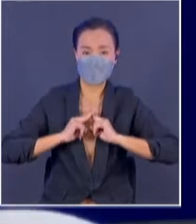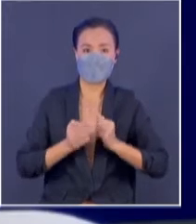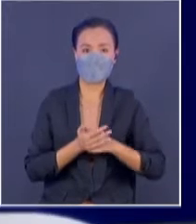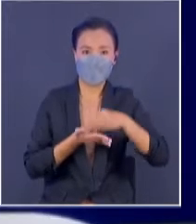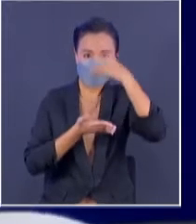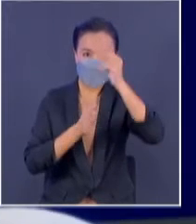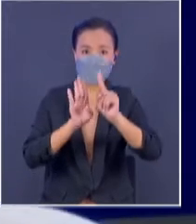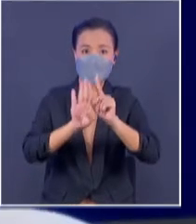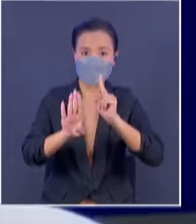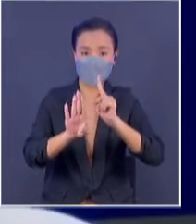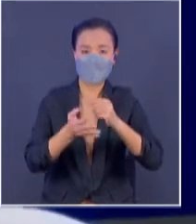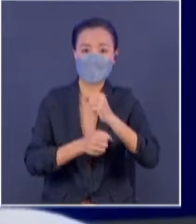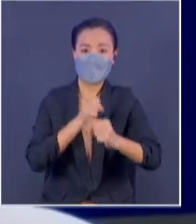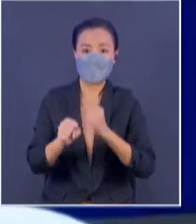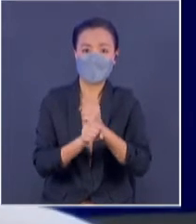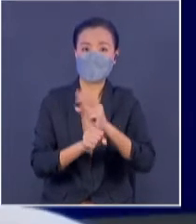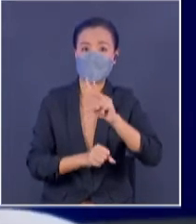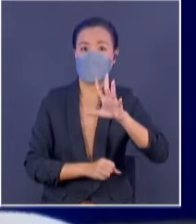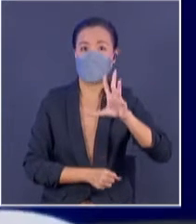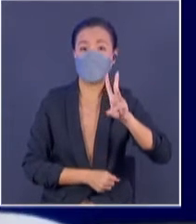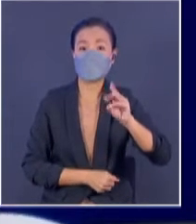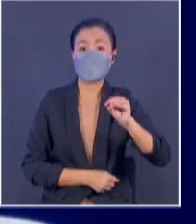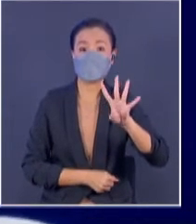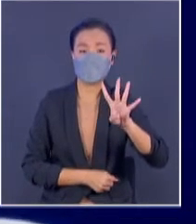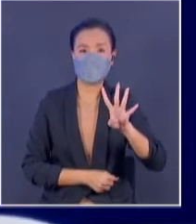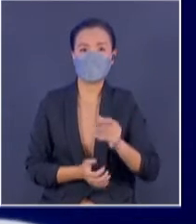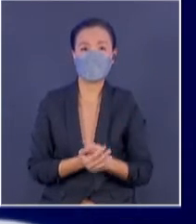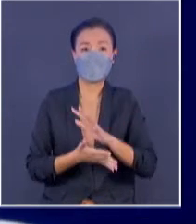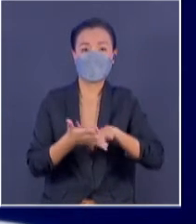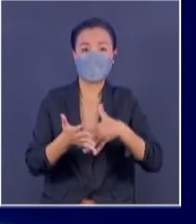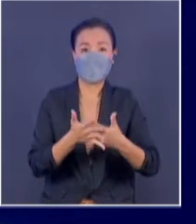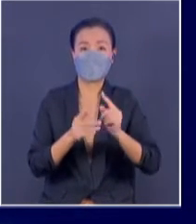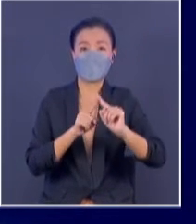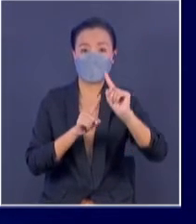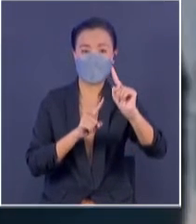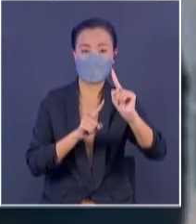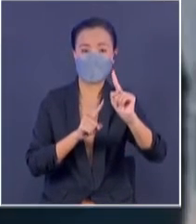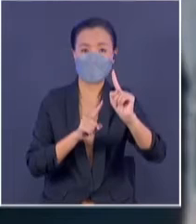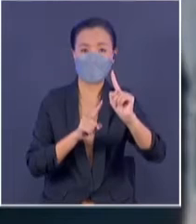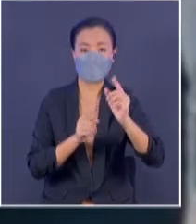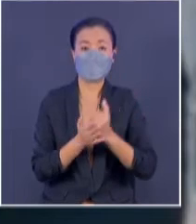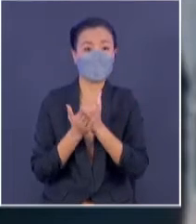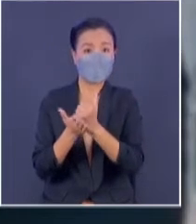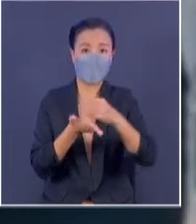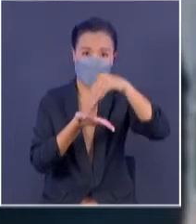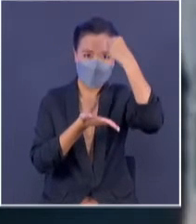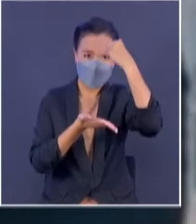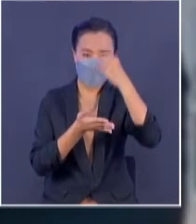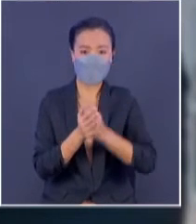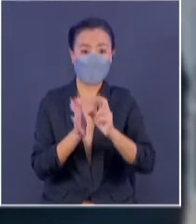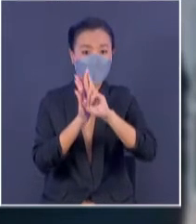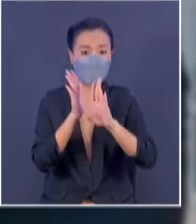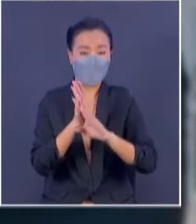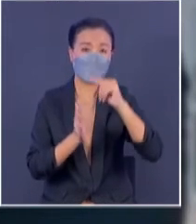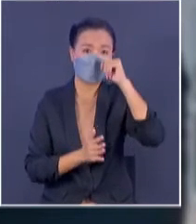คเรียนที่1ประจำปีการศึกษา2564มาตรการที่1 นะคะเป็นมาตรการที่ช่วยเหลือนักเรียนในระบบการศึก